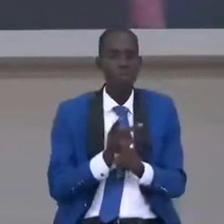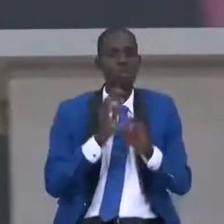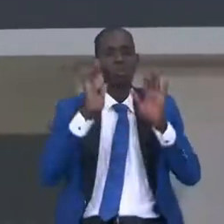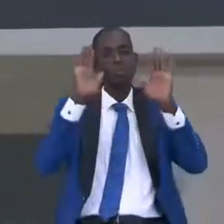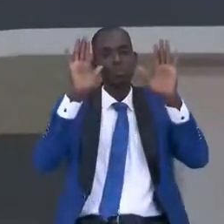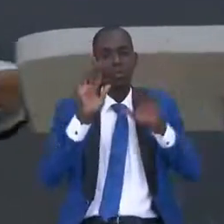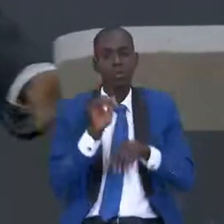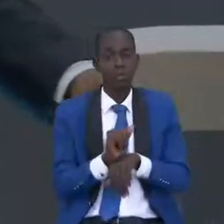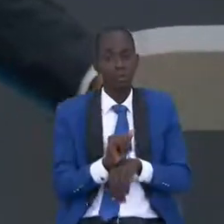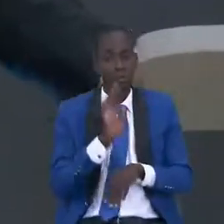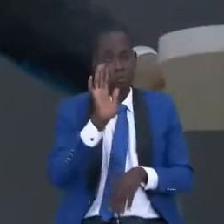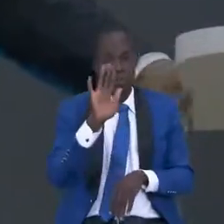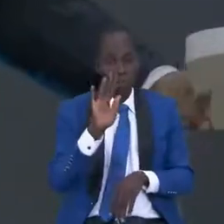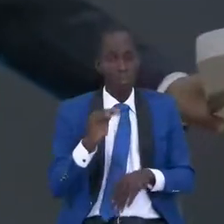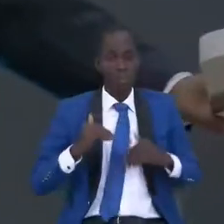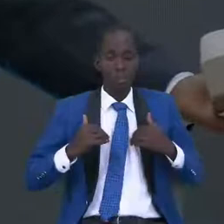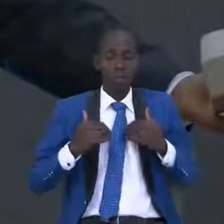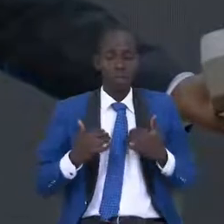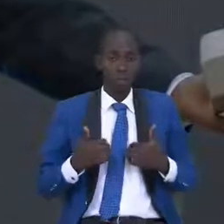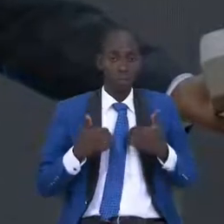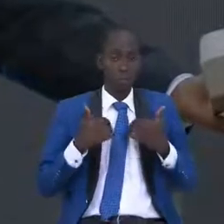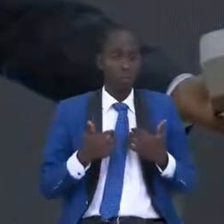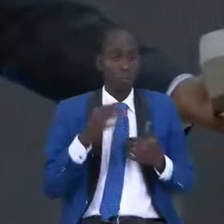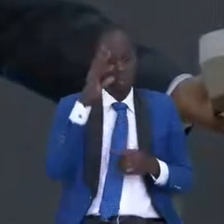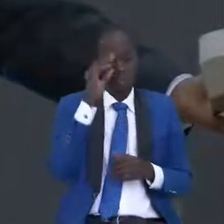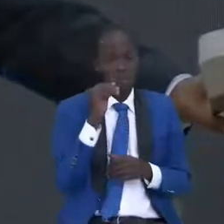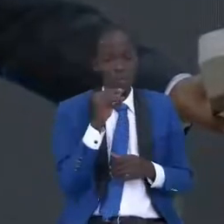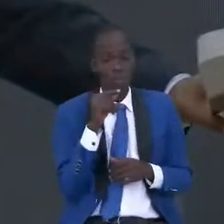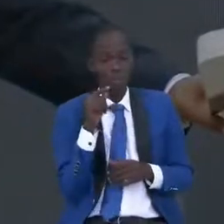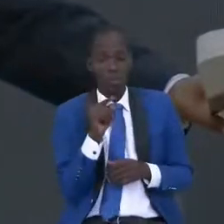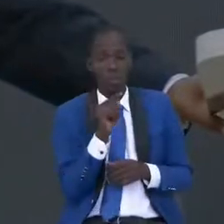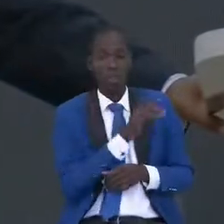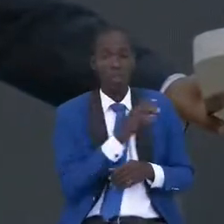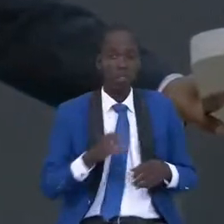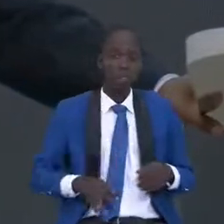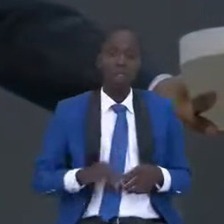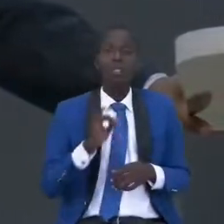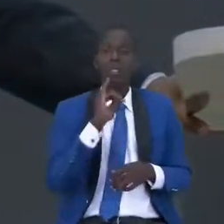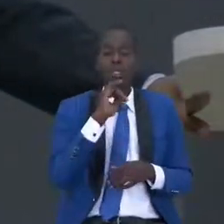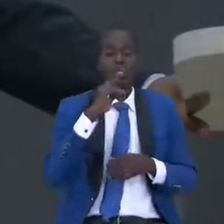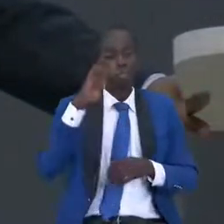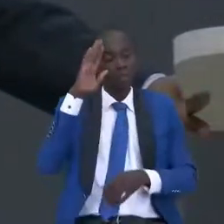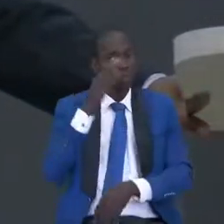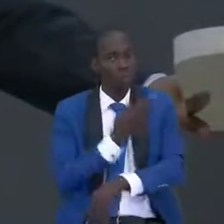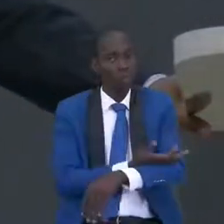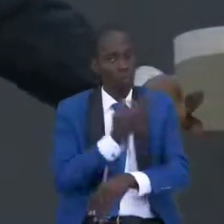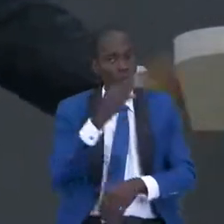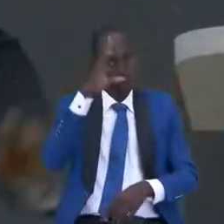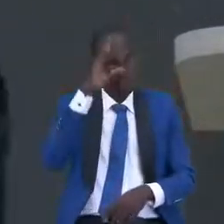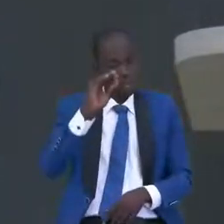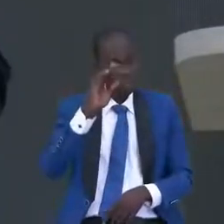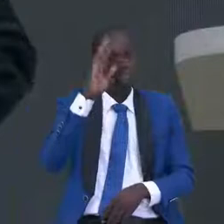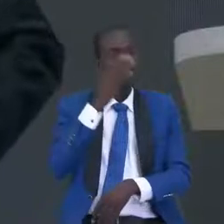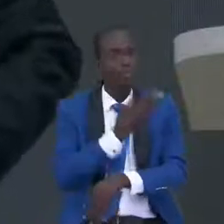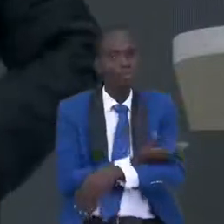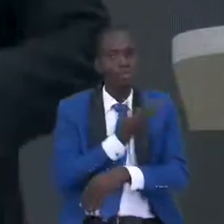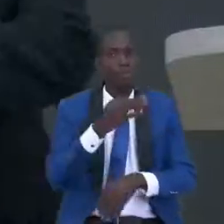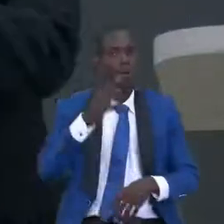homme, si un tel homme, fils de l'homme, fils de Dieu, est devant